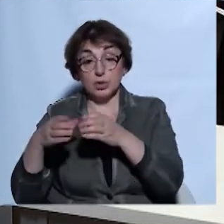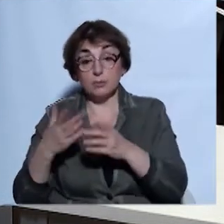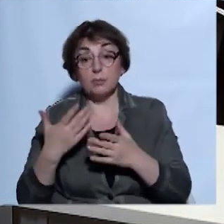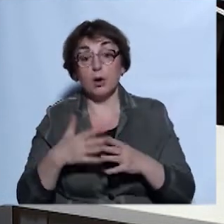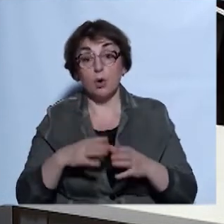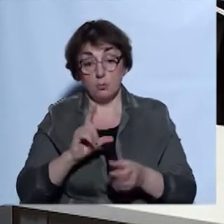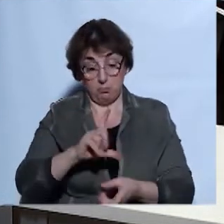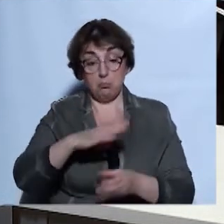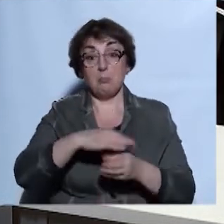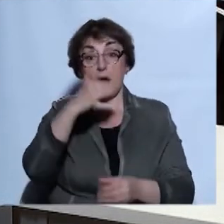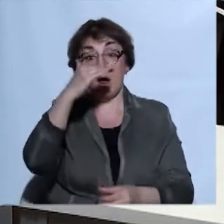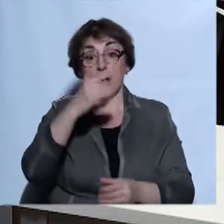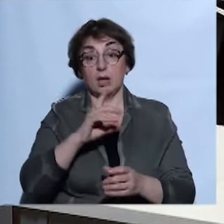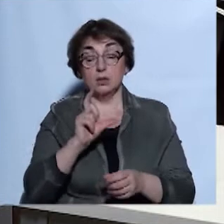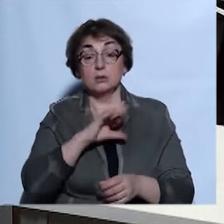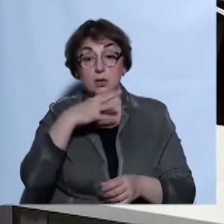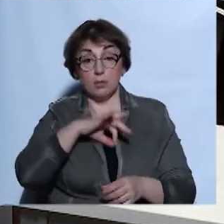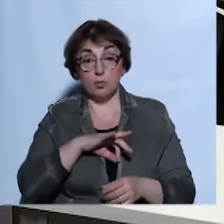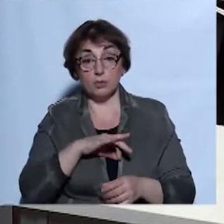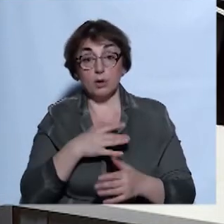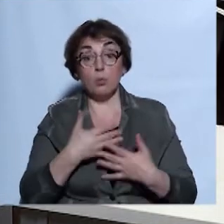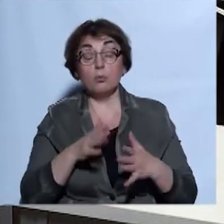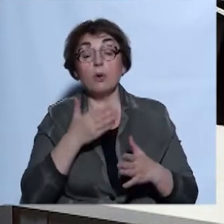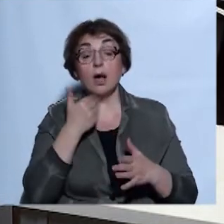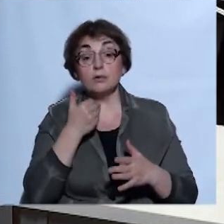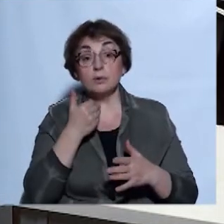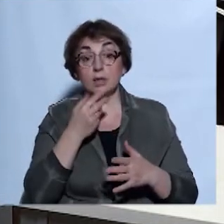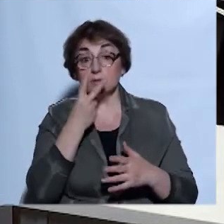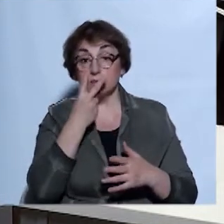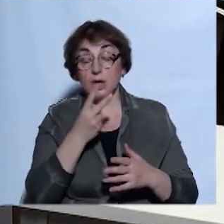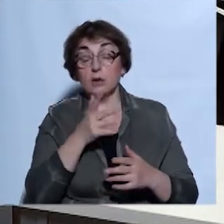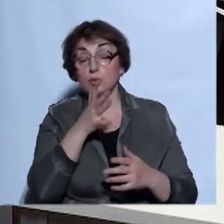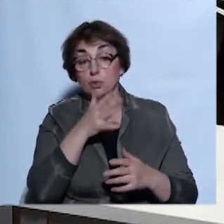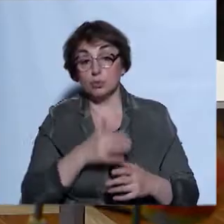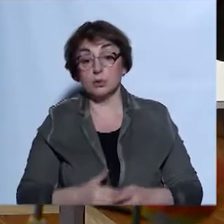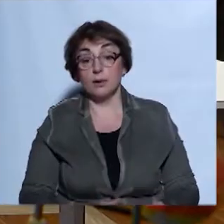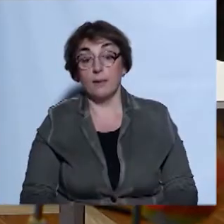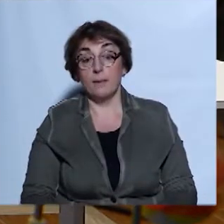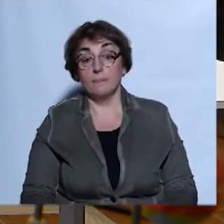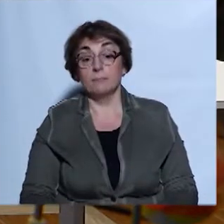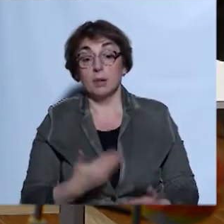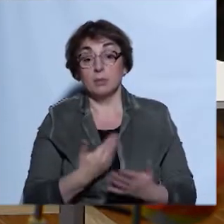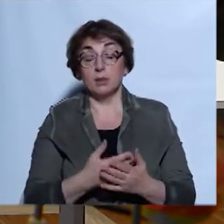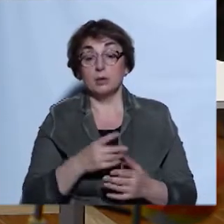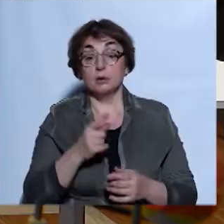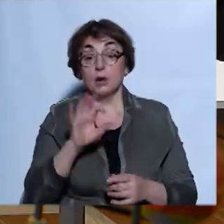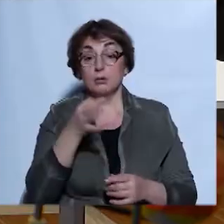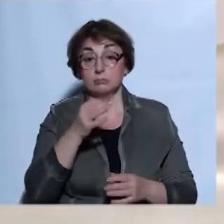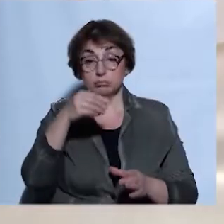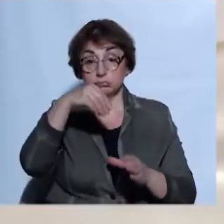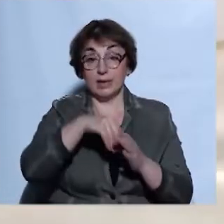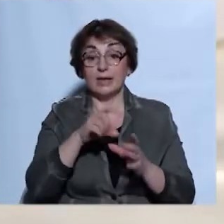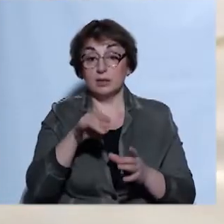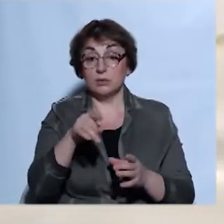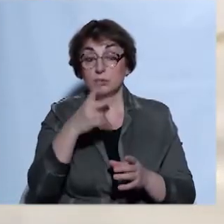უფრო მაღალ ჭურჭელს გამოვიყენებთ, გაცილებით უფრო ადვილად გავთვლით დროს. აი თუ ხურდას მოვათავსებთ ეთილენ გლიკოლში,